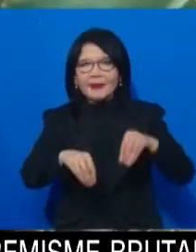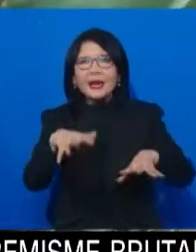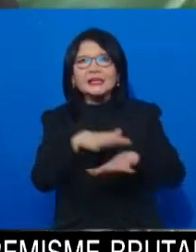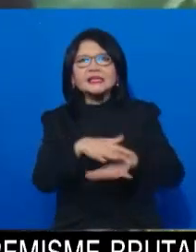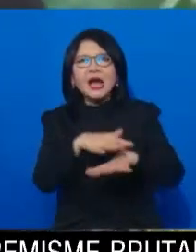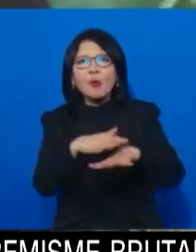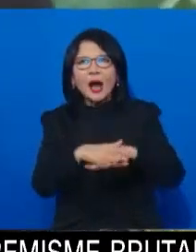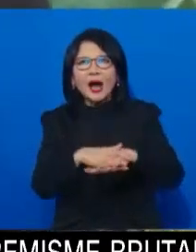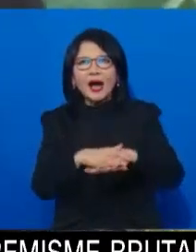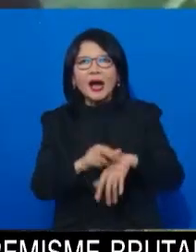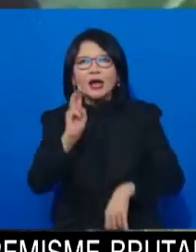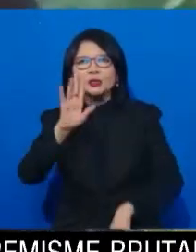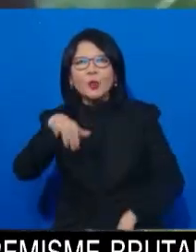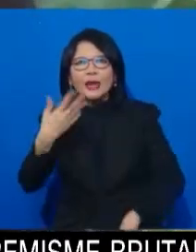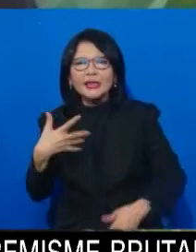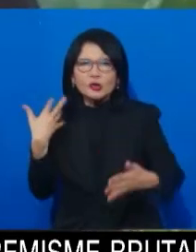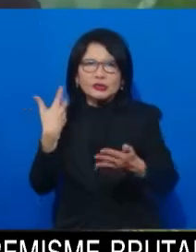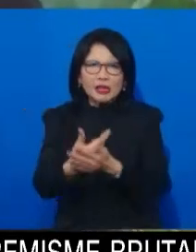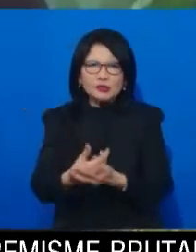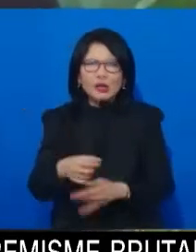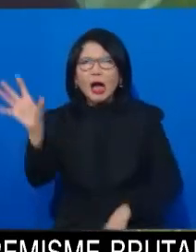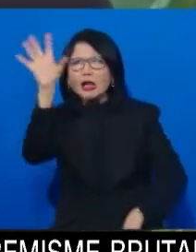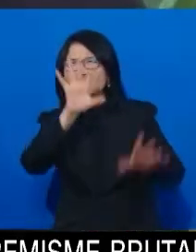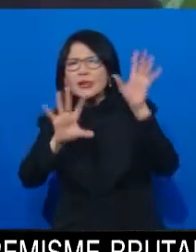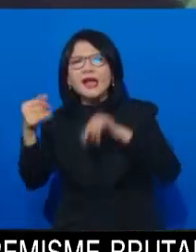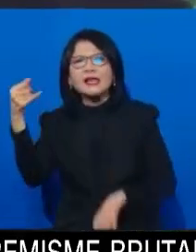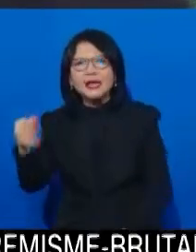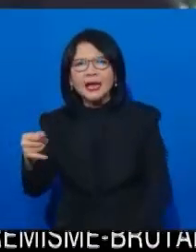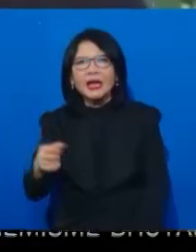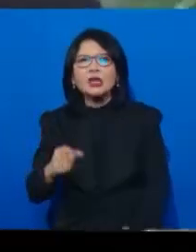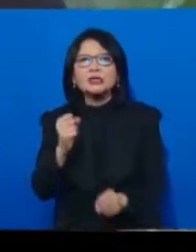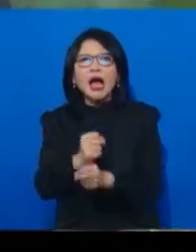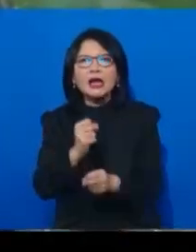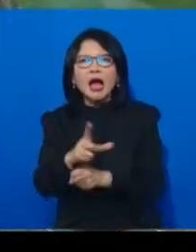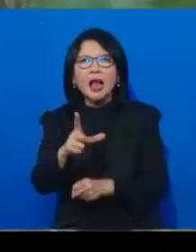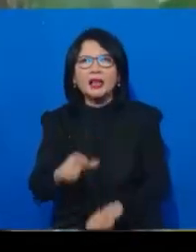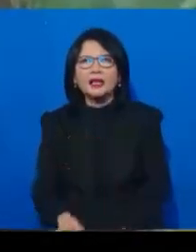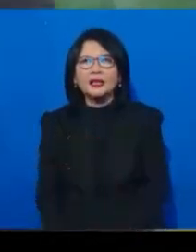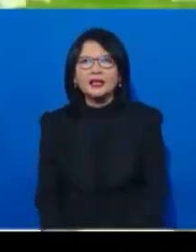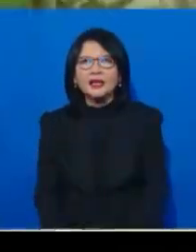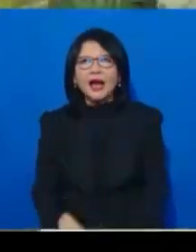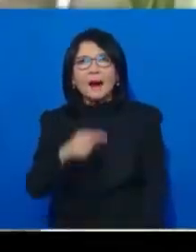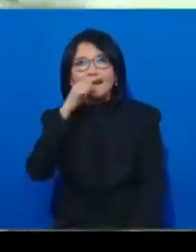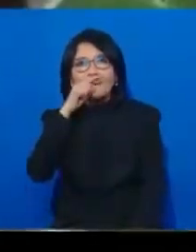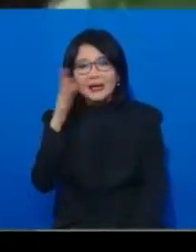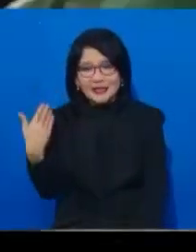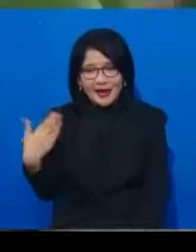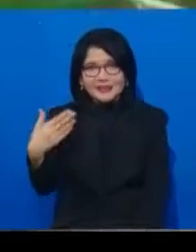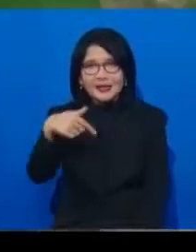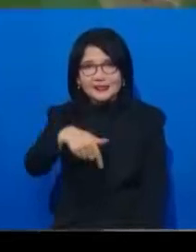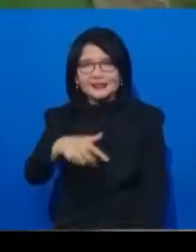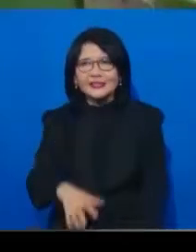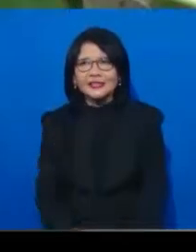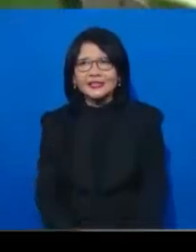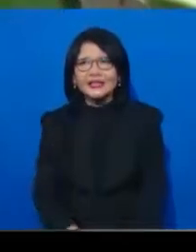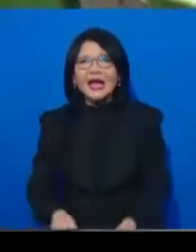terakhir, beliaunya itu gagal panen karena cuaca, seperti itu. Nah, makanya dari situ bahwa saya ajak untuk belajar. Sistem